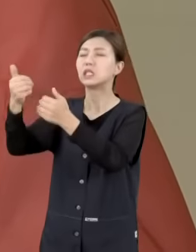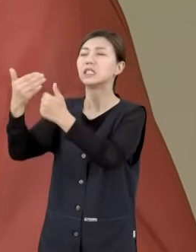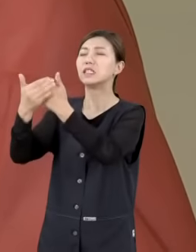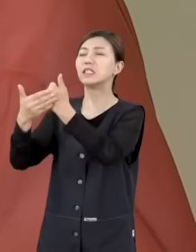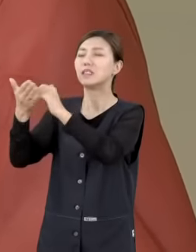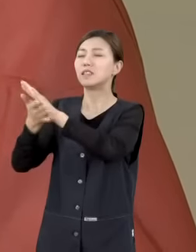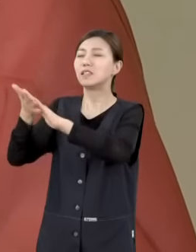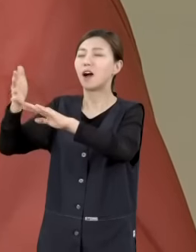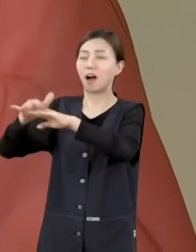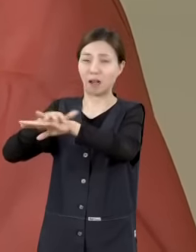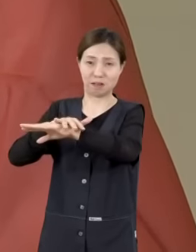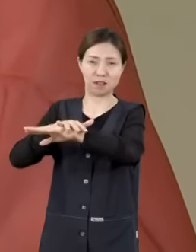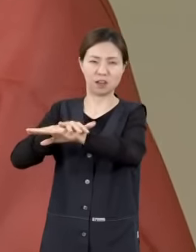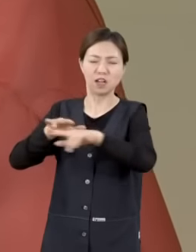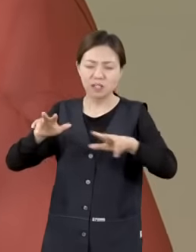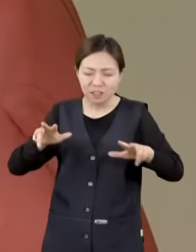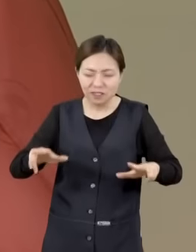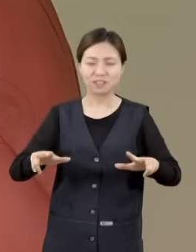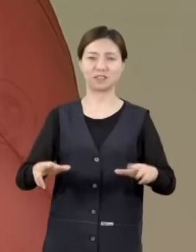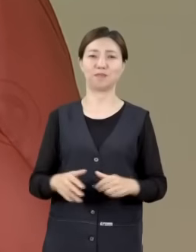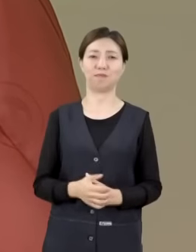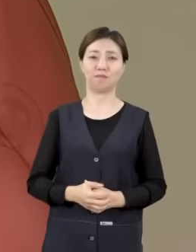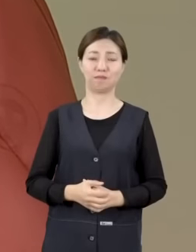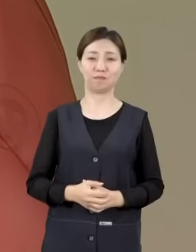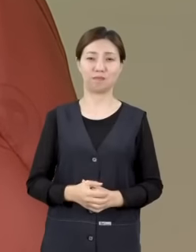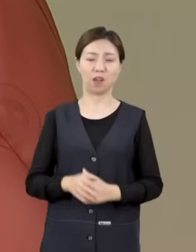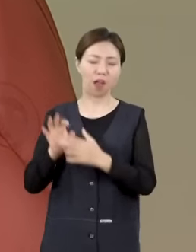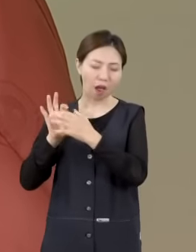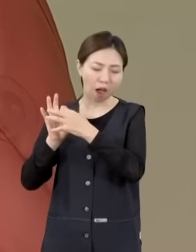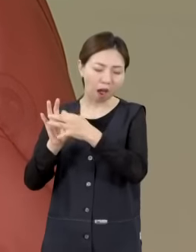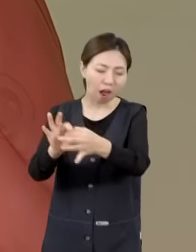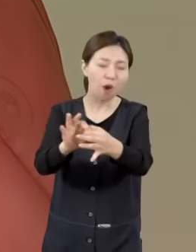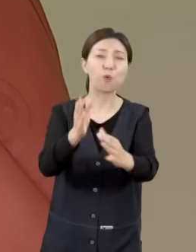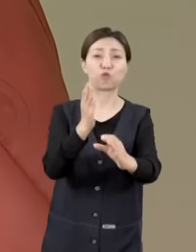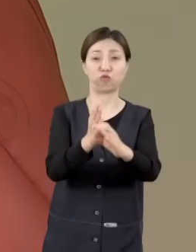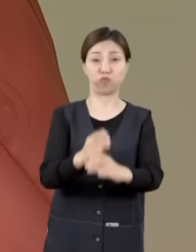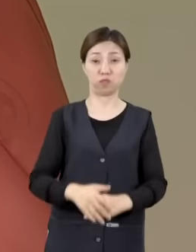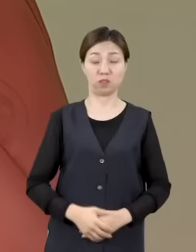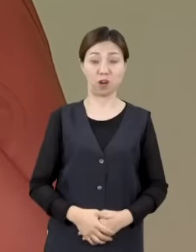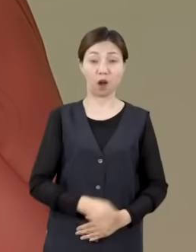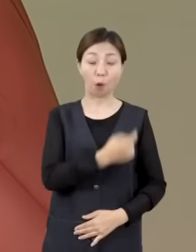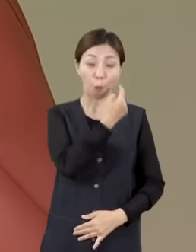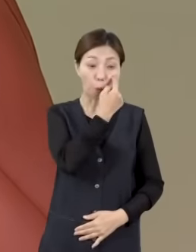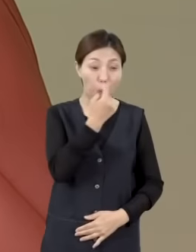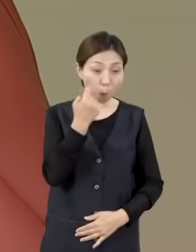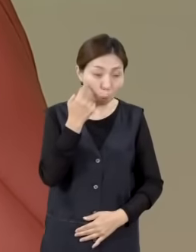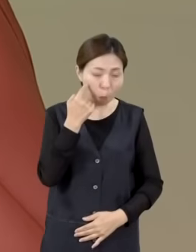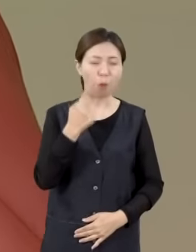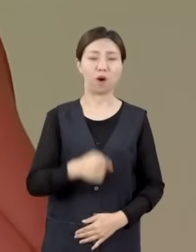있는 현실 지금이 순간 펼쳐지고 있는 현재